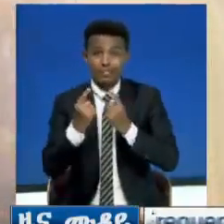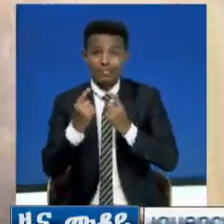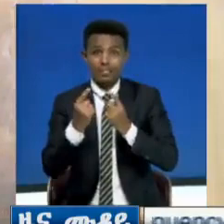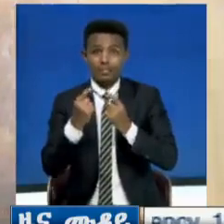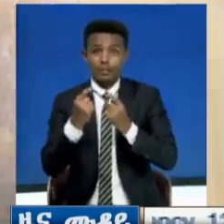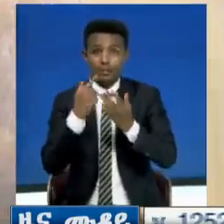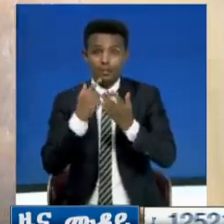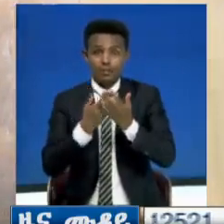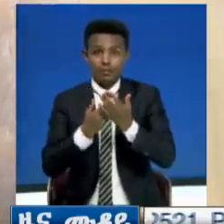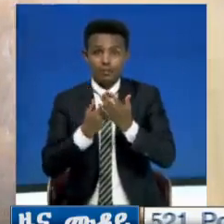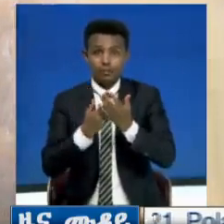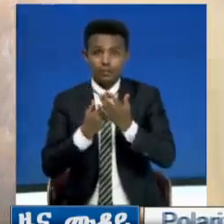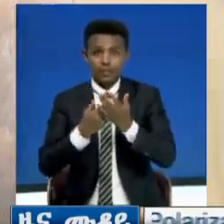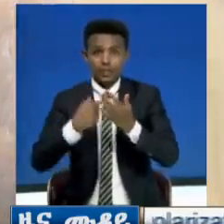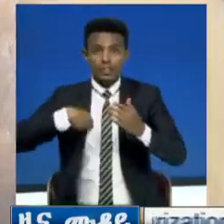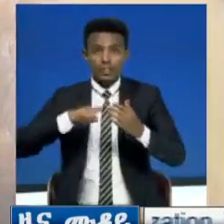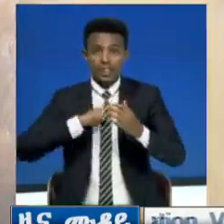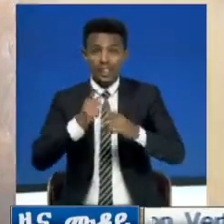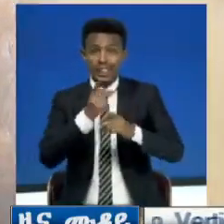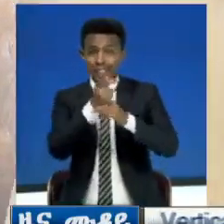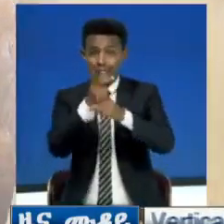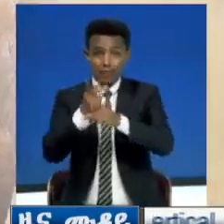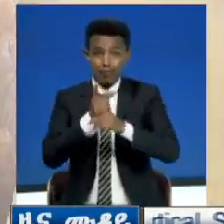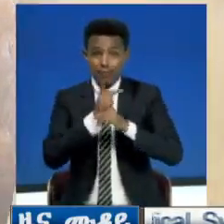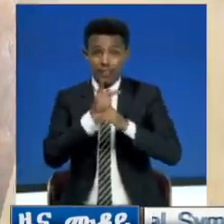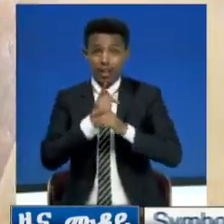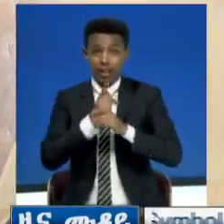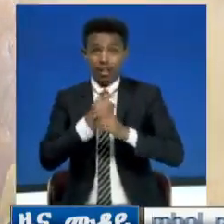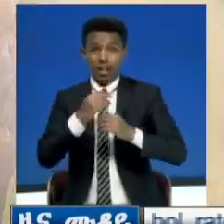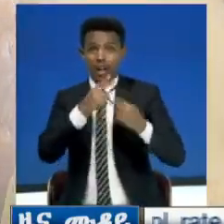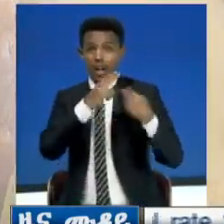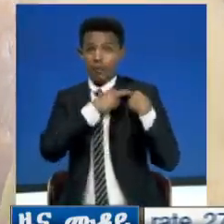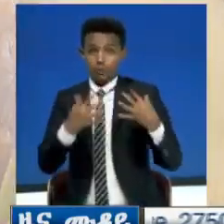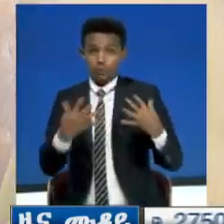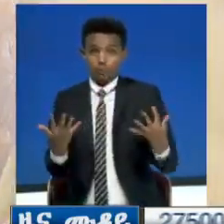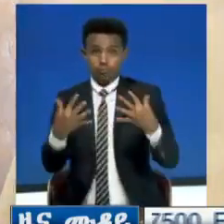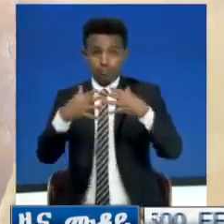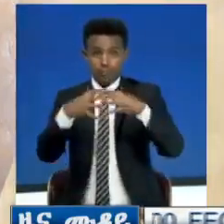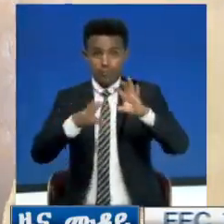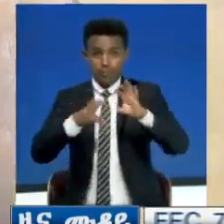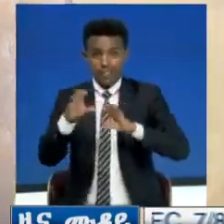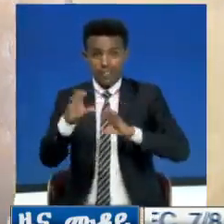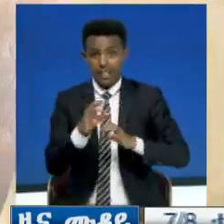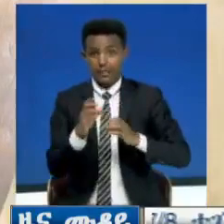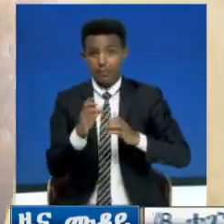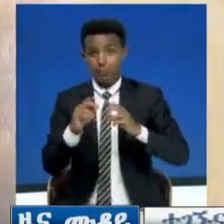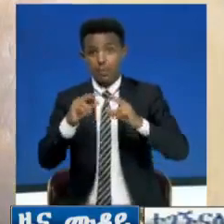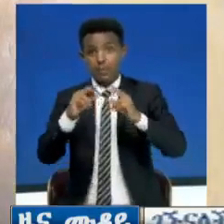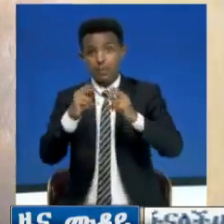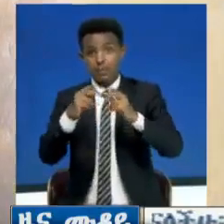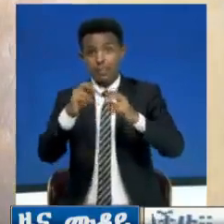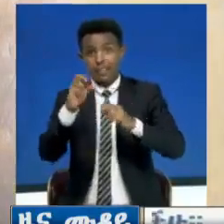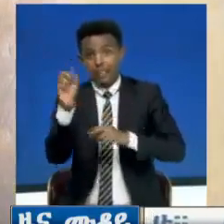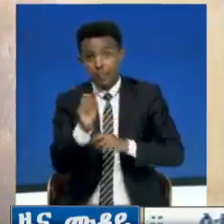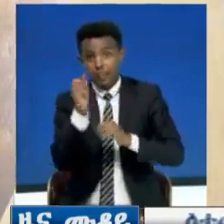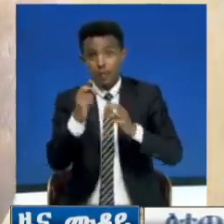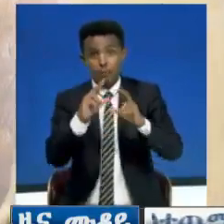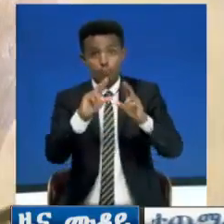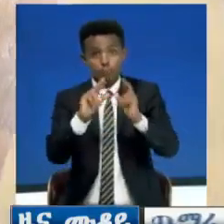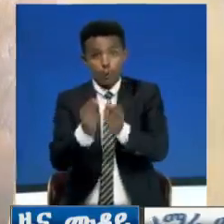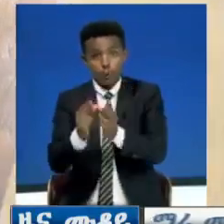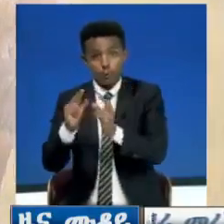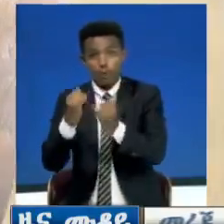ፖስት ከኛ የጥበቃ ስካውቶች ጋር በመቀናጀት በየካምፖቹ እና በየቀበሌው ብሎክ ብሎክ በማከፋፈል